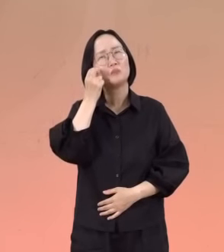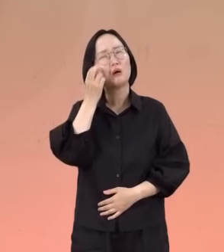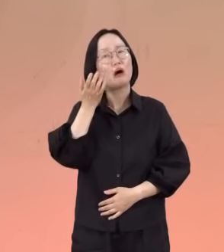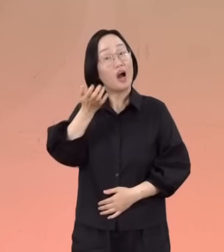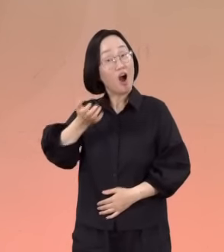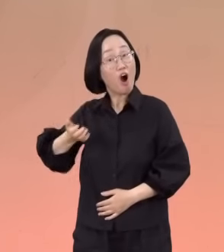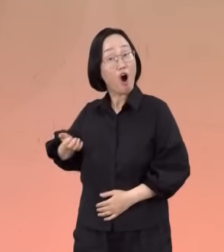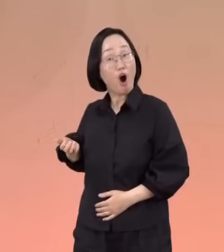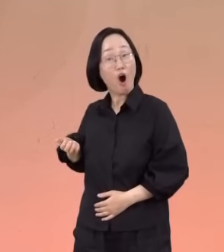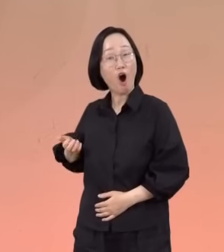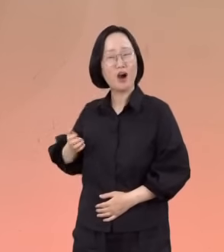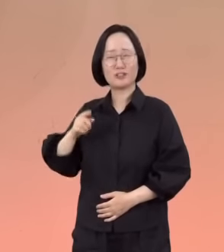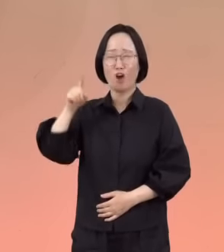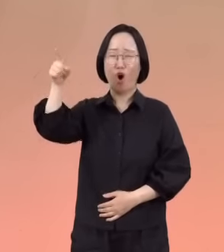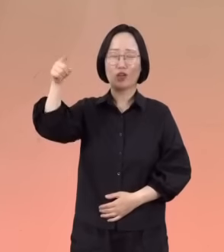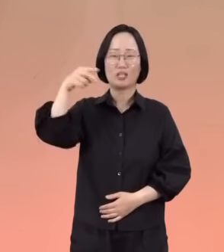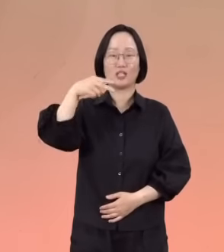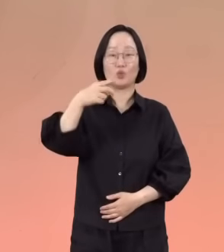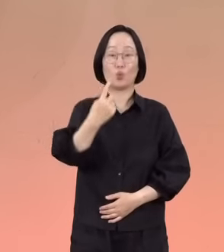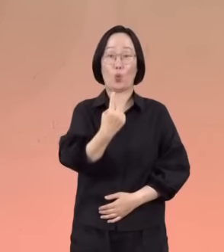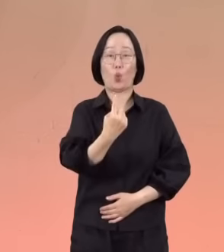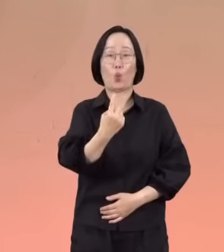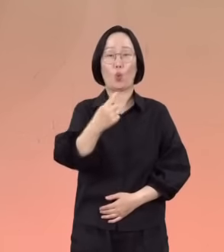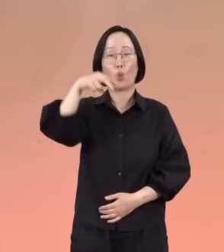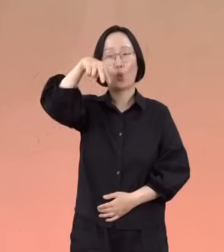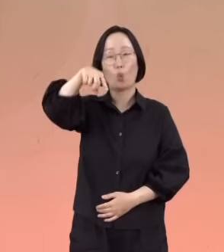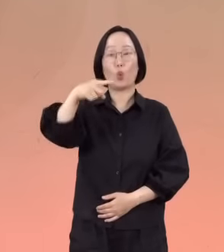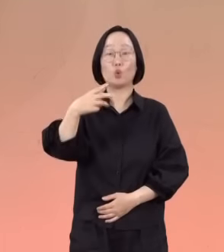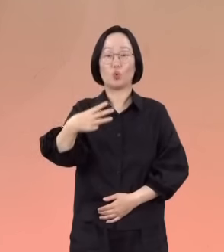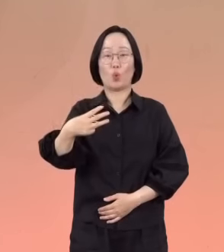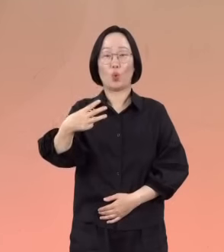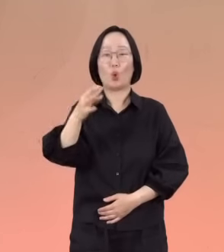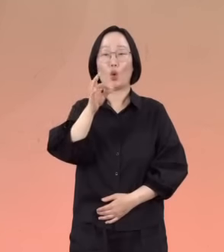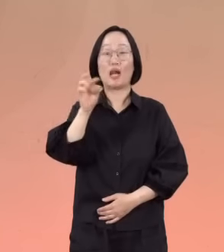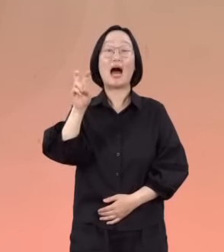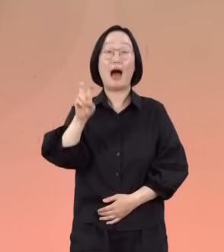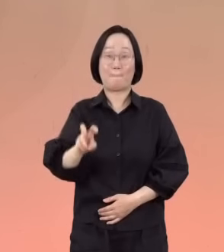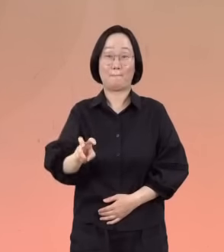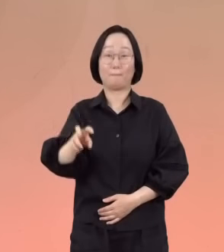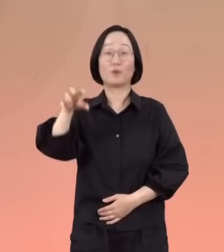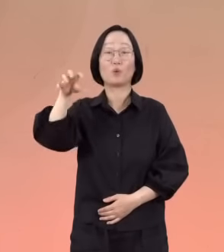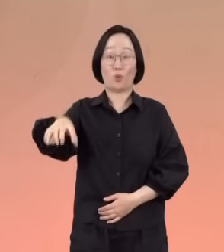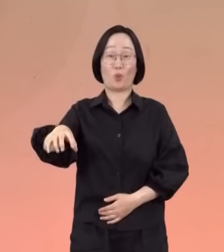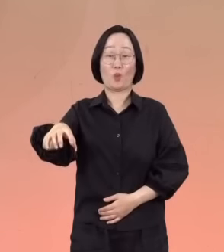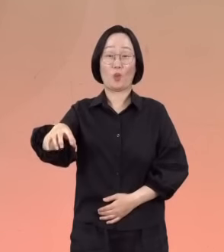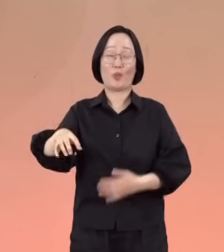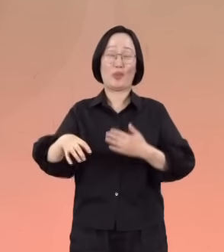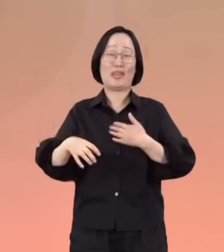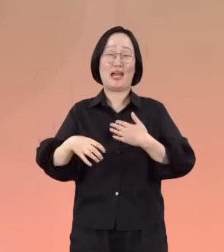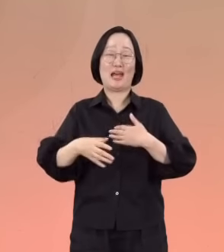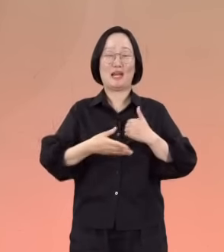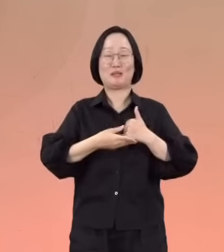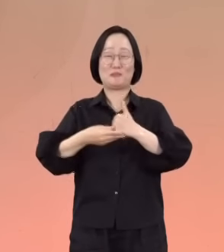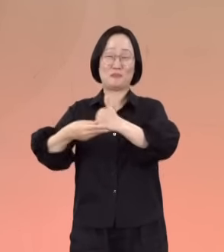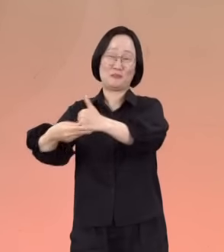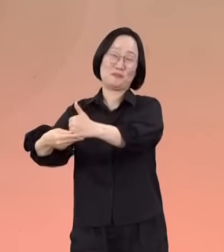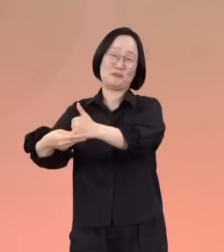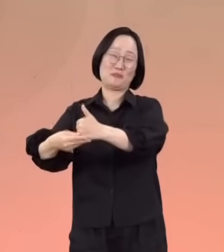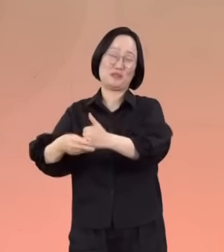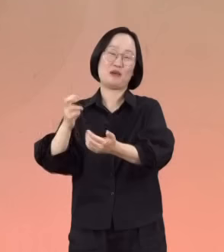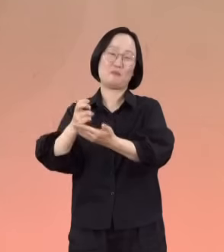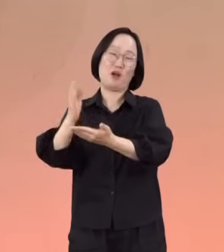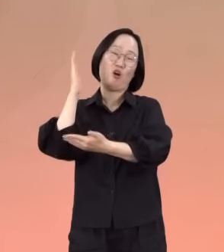저 도소라 선운사 도소라 지장도량 도솔암에 제가 초청